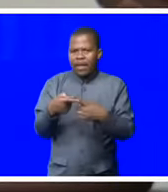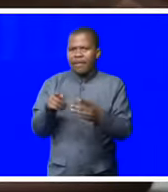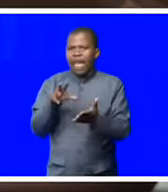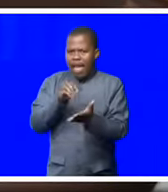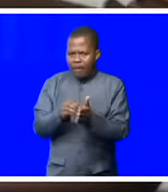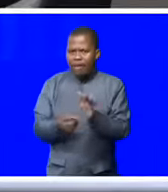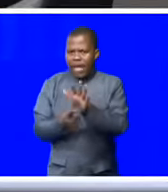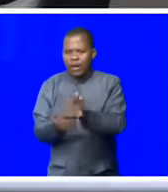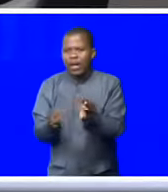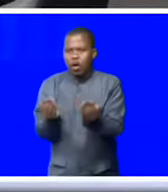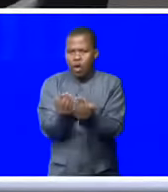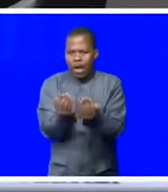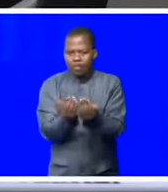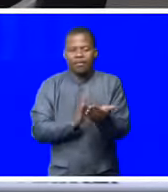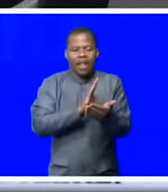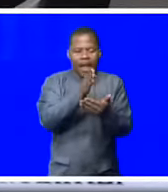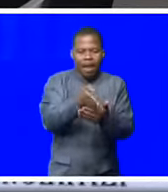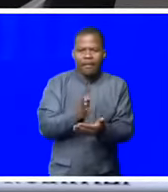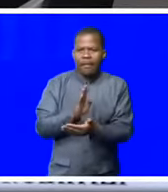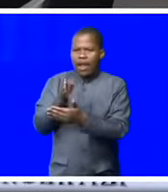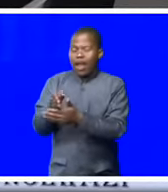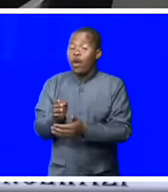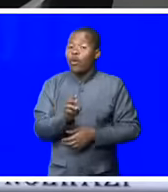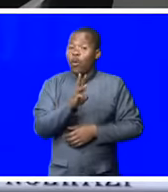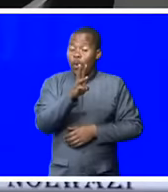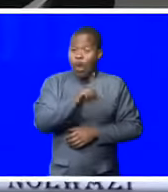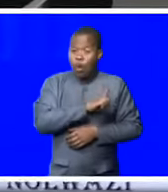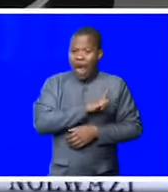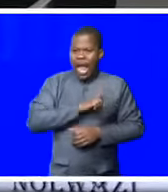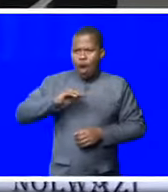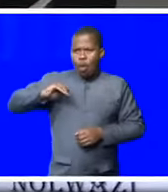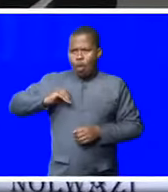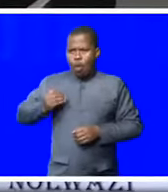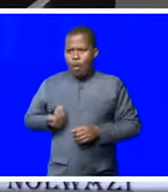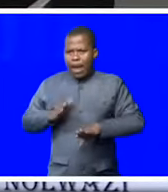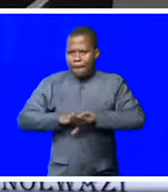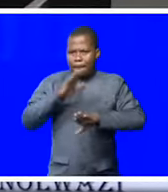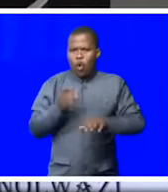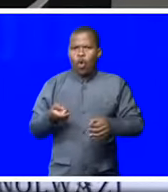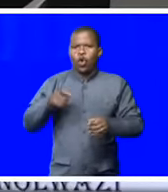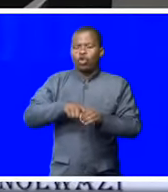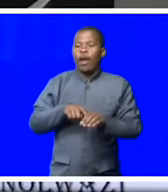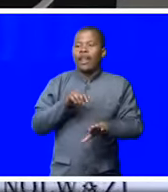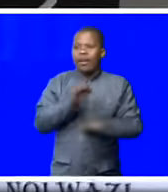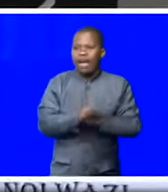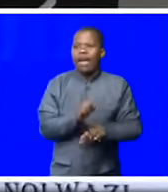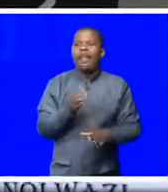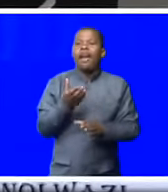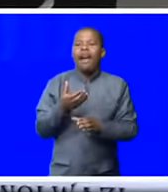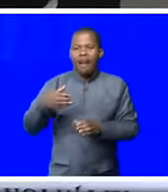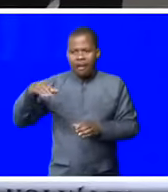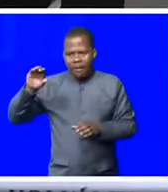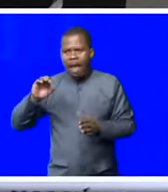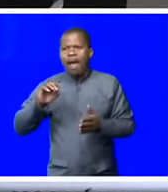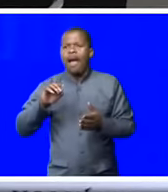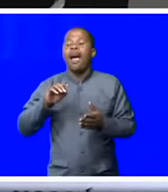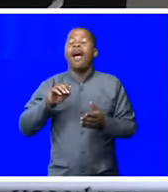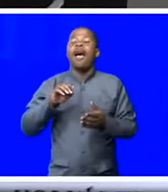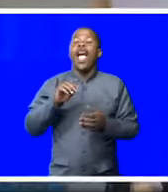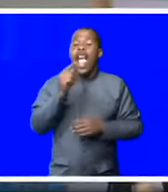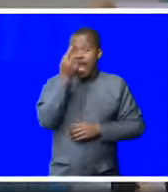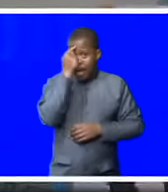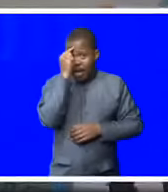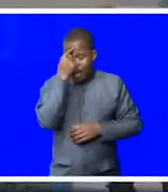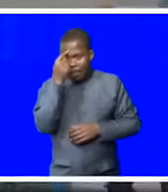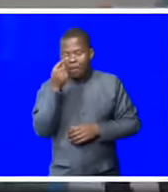umdlalo wechess. Le nhlangano ithi kuphumelela ukukhethelwa lesivu labomake emdlalweni wama-Olympiad lebebanjelwe eVeni laseNdiya lapho khona babuye ekhaya